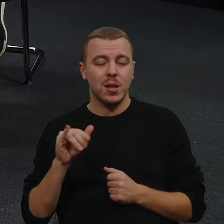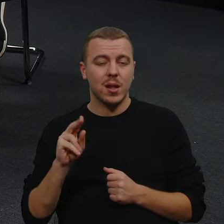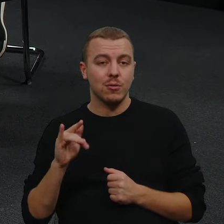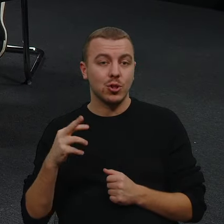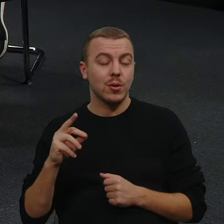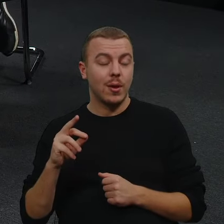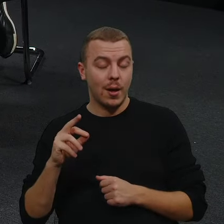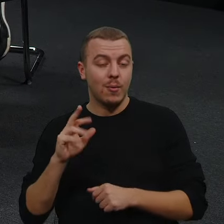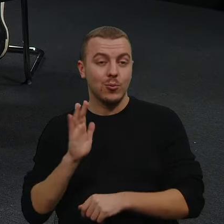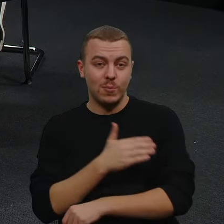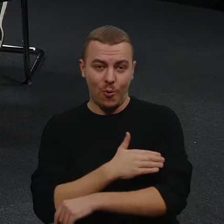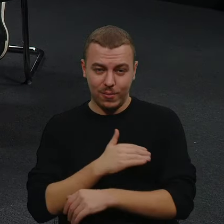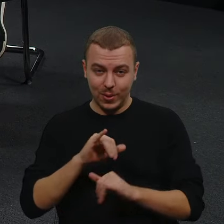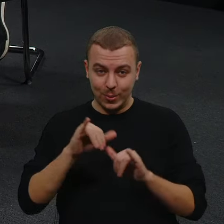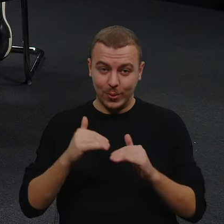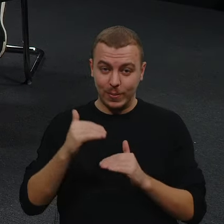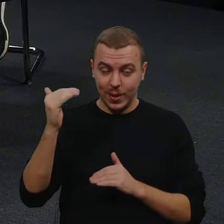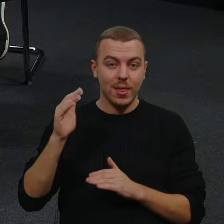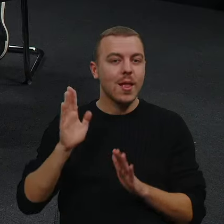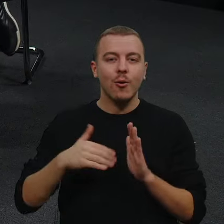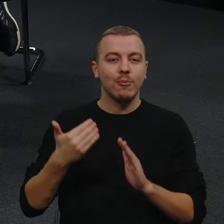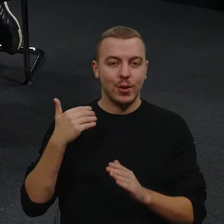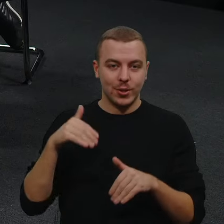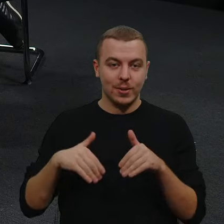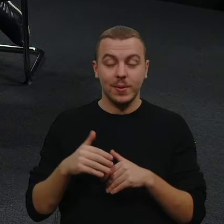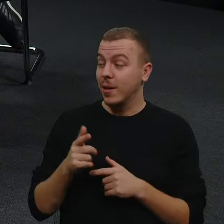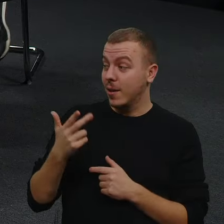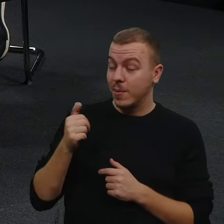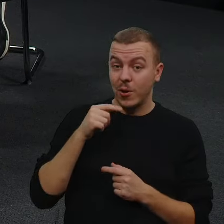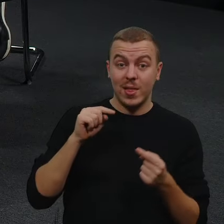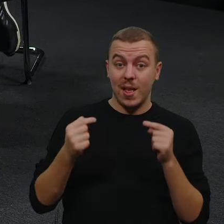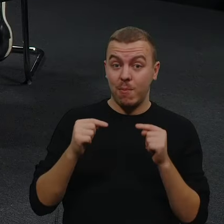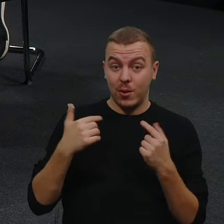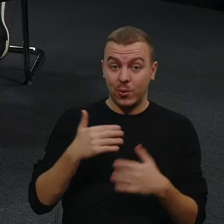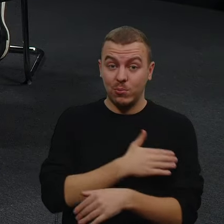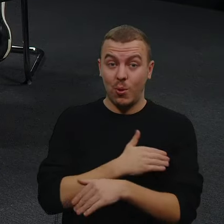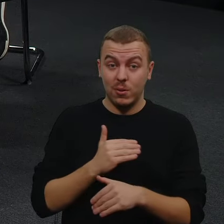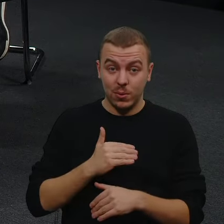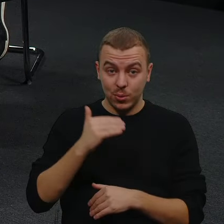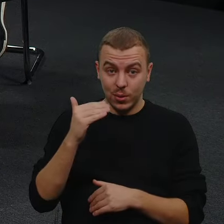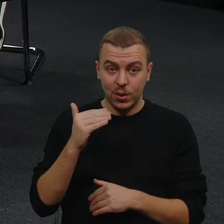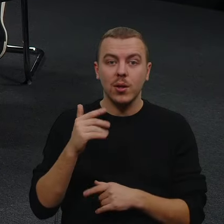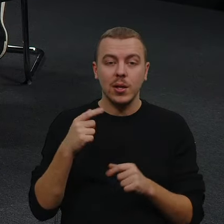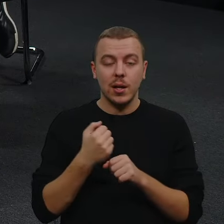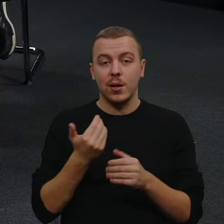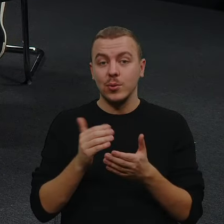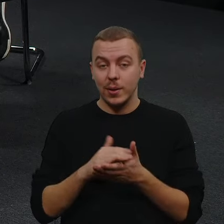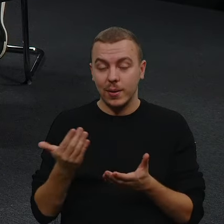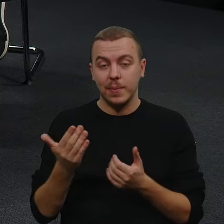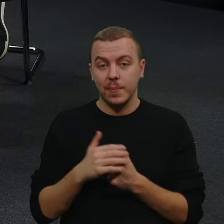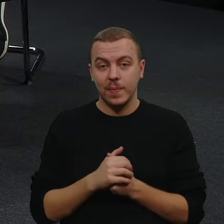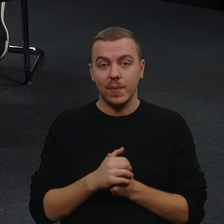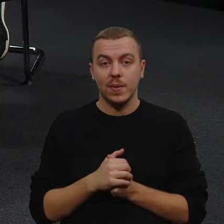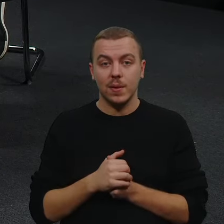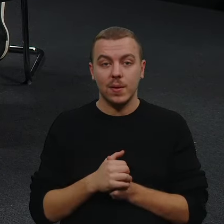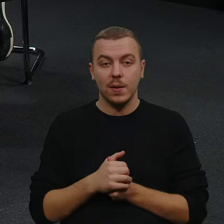kad prieš rinkimus? Tai čia savotiškas išbandymas, jeigu jau debatuose sukyla spaudimas, tai reikia susitaikyti, tai nu,